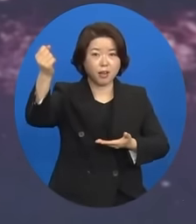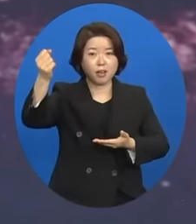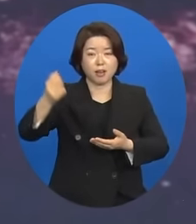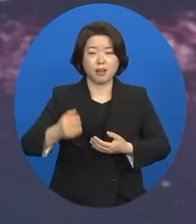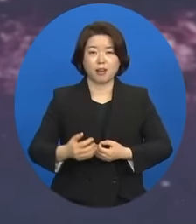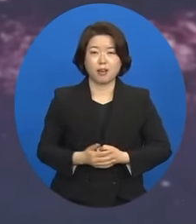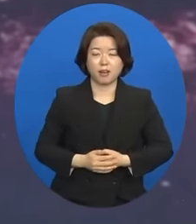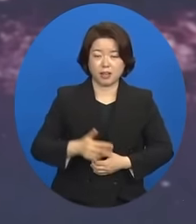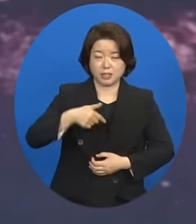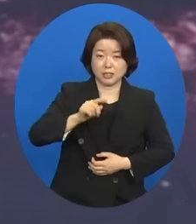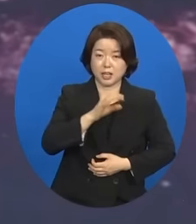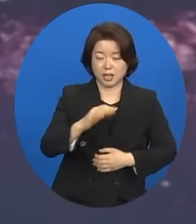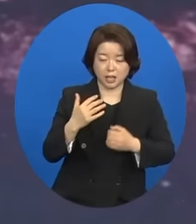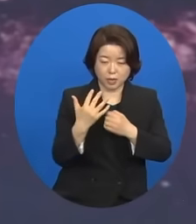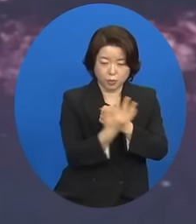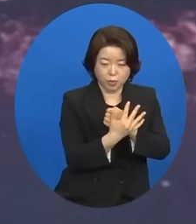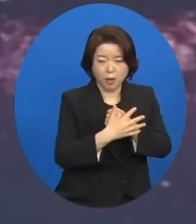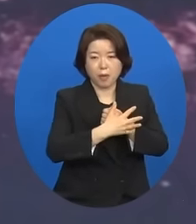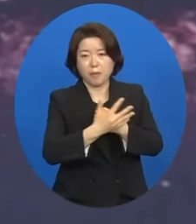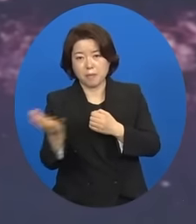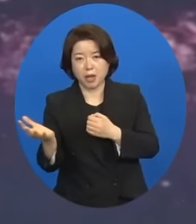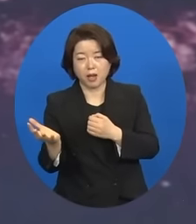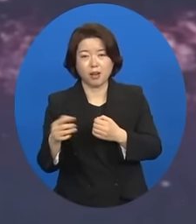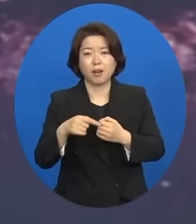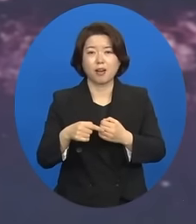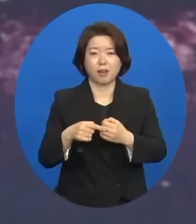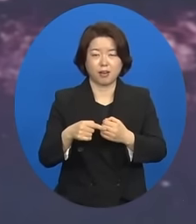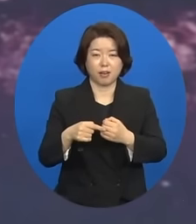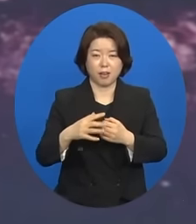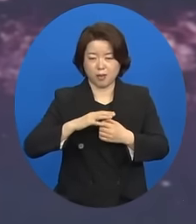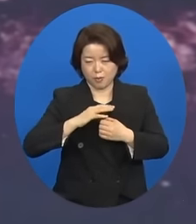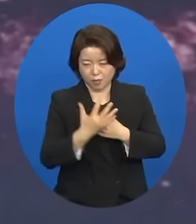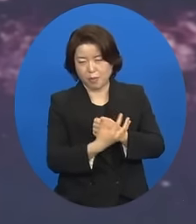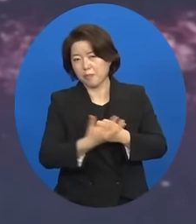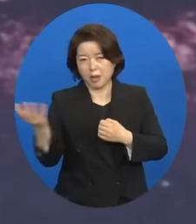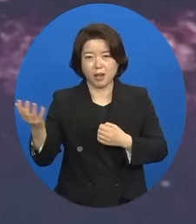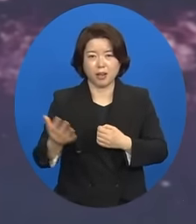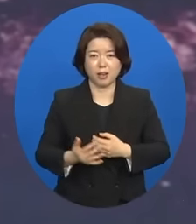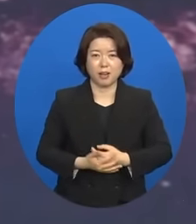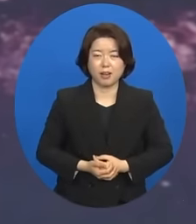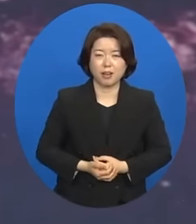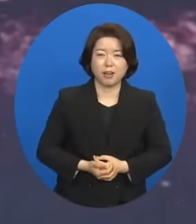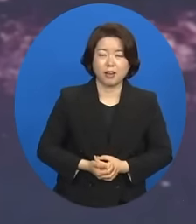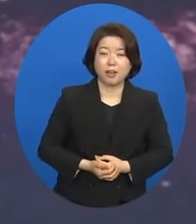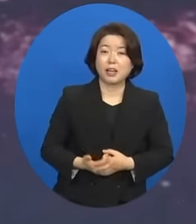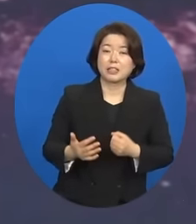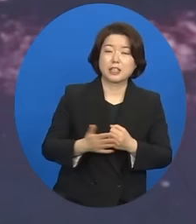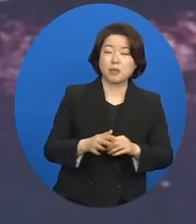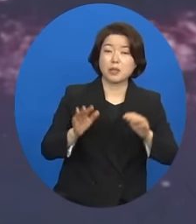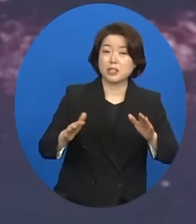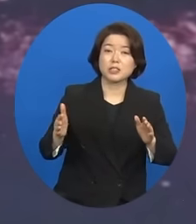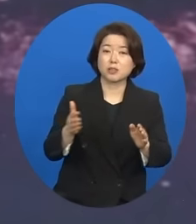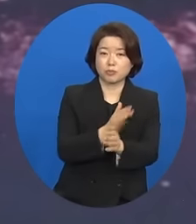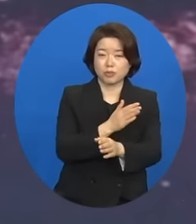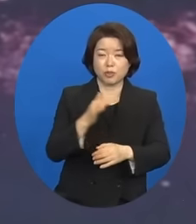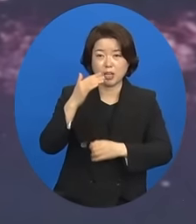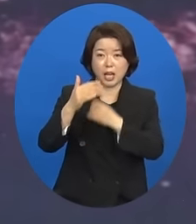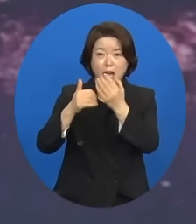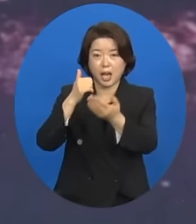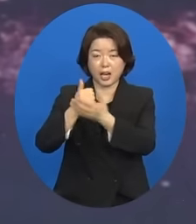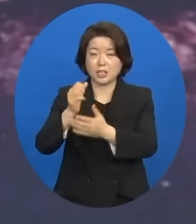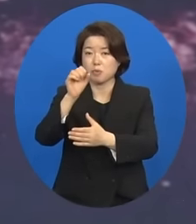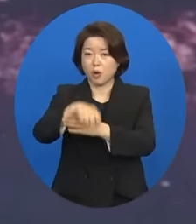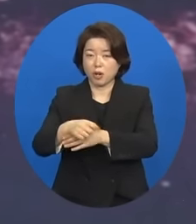자를 완전히 무너지게 하고 완전히 깨어지게 합니다 자 그래서 이제부터는 정말 하나님께서